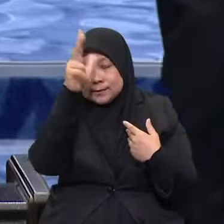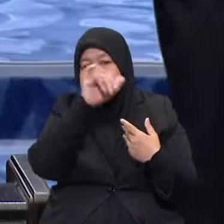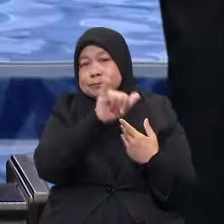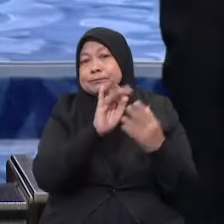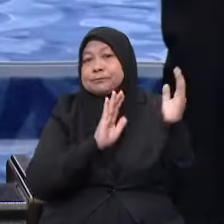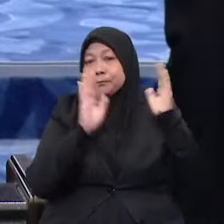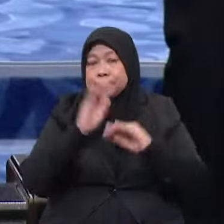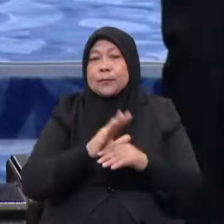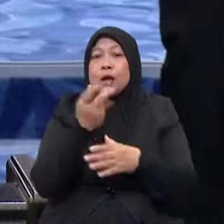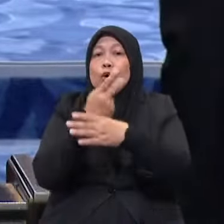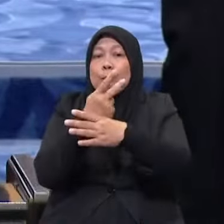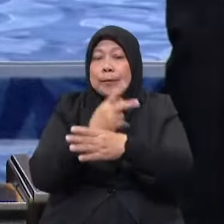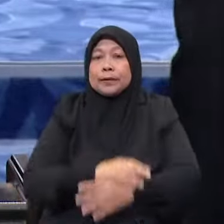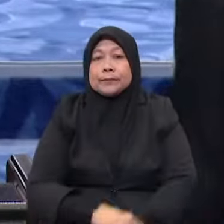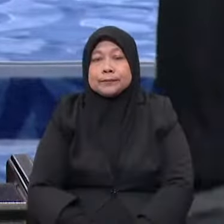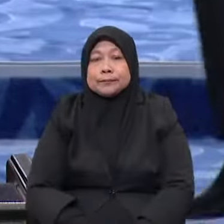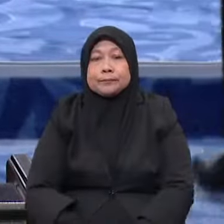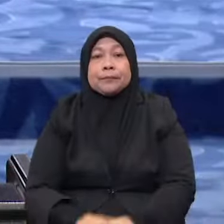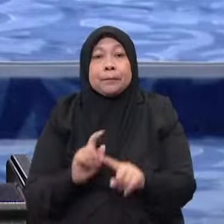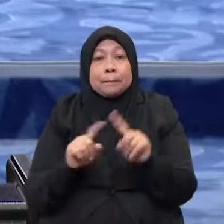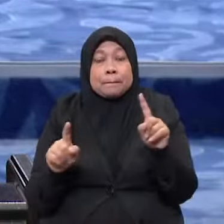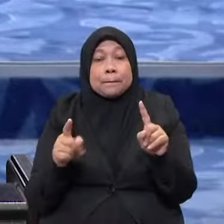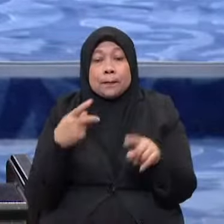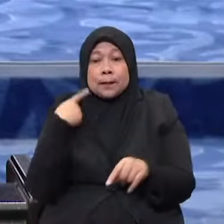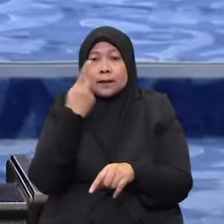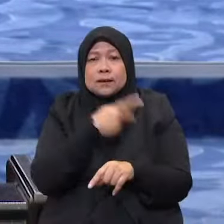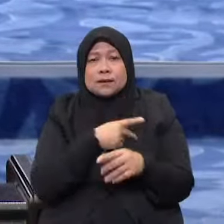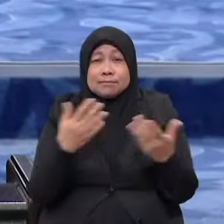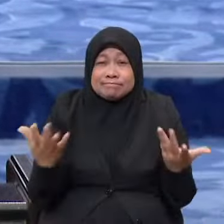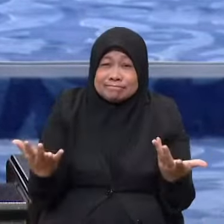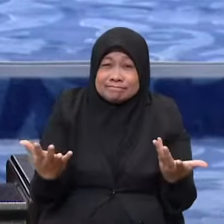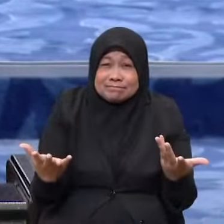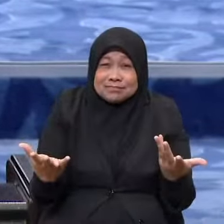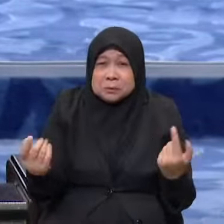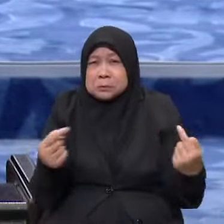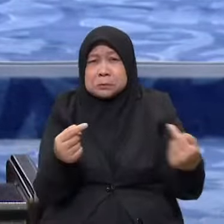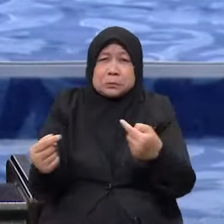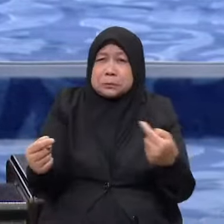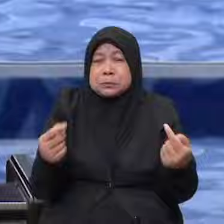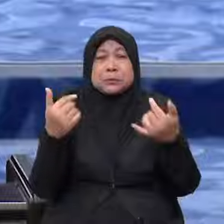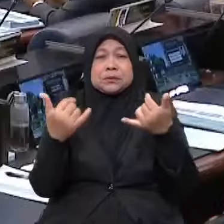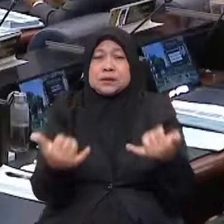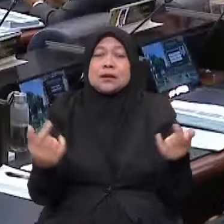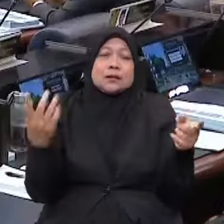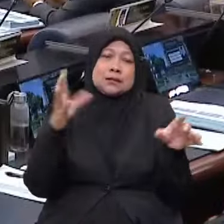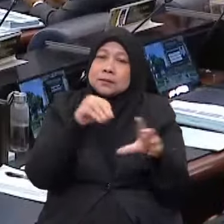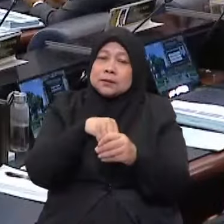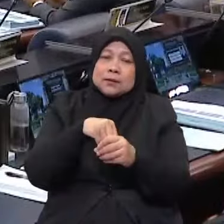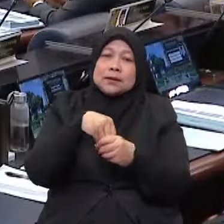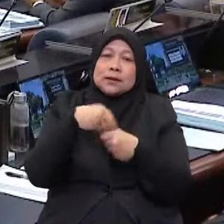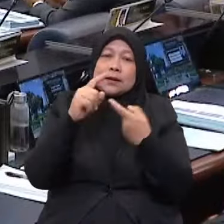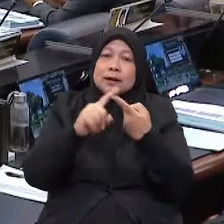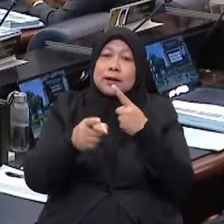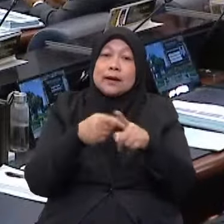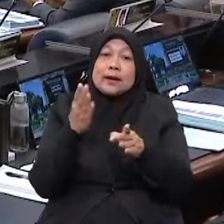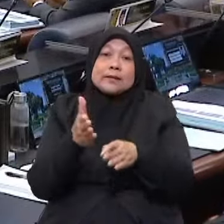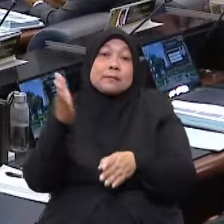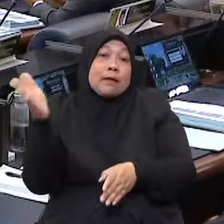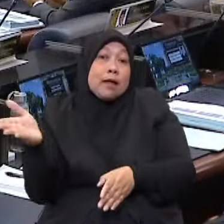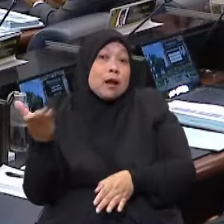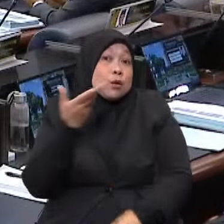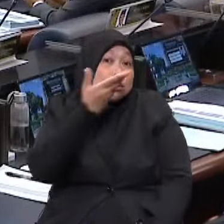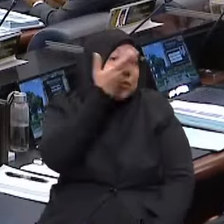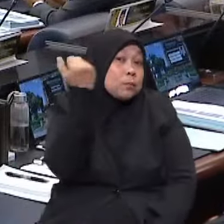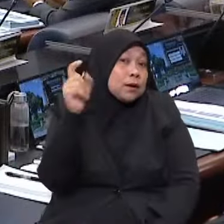Baik. Tapi kita diserang sekarang. Termasuk oleh rakan-rakan sebelah sana. Dia